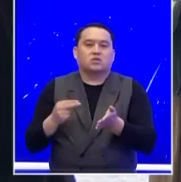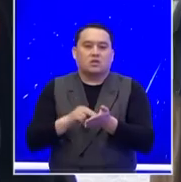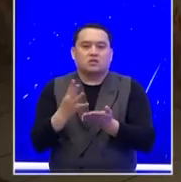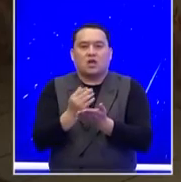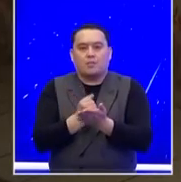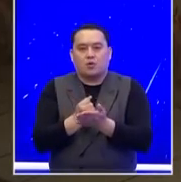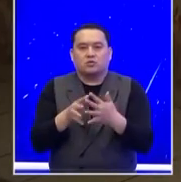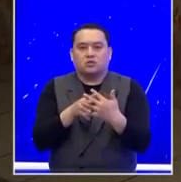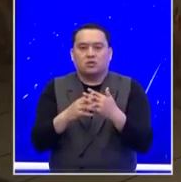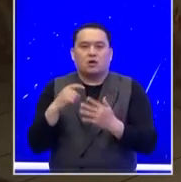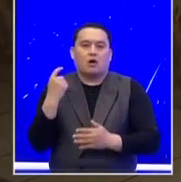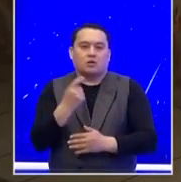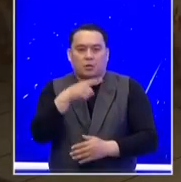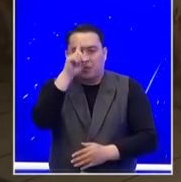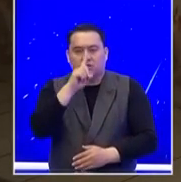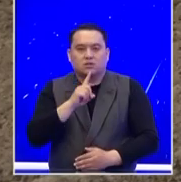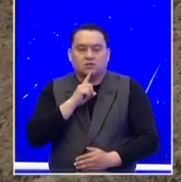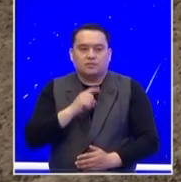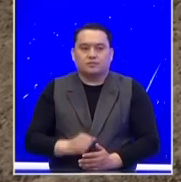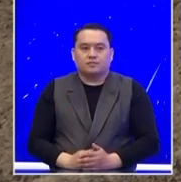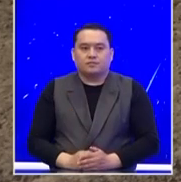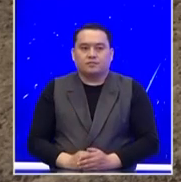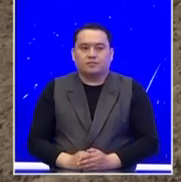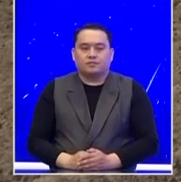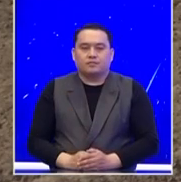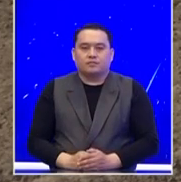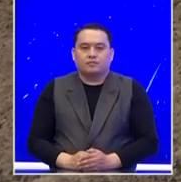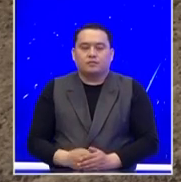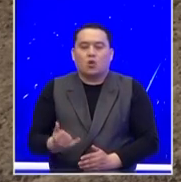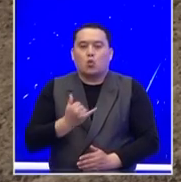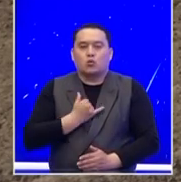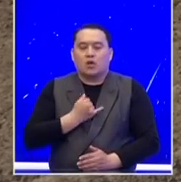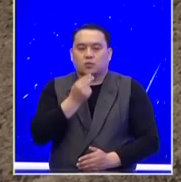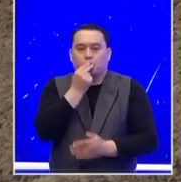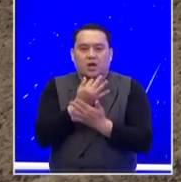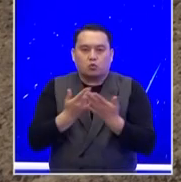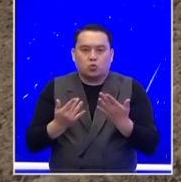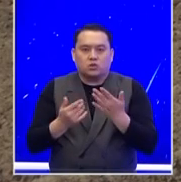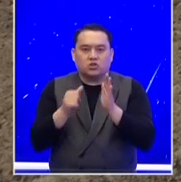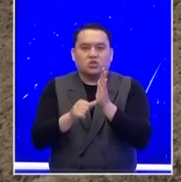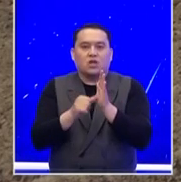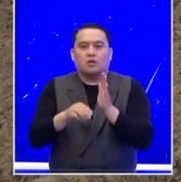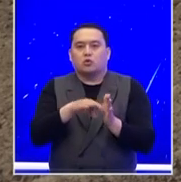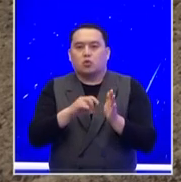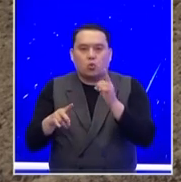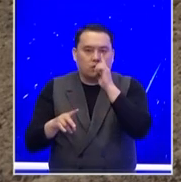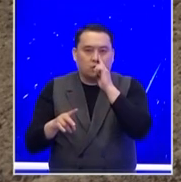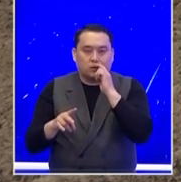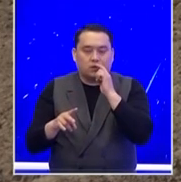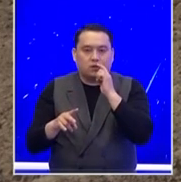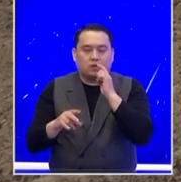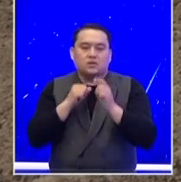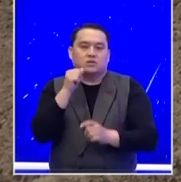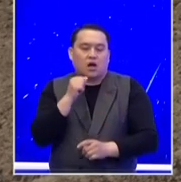Запасов сельхозпродукции хватит на месяц. Доступные продукты – сахара 60 тонн, это Сталкургана,